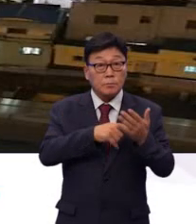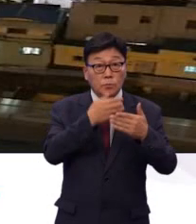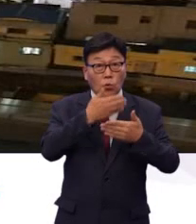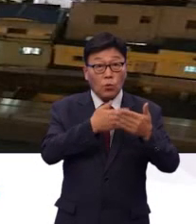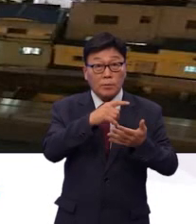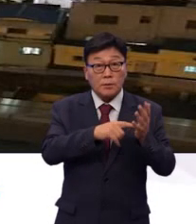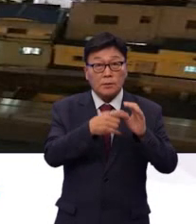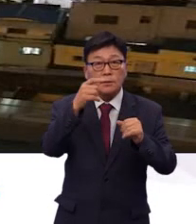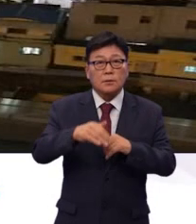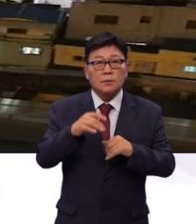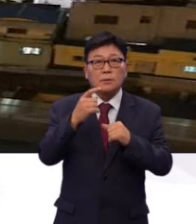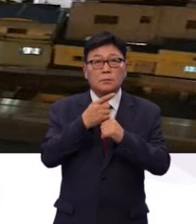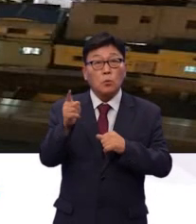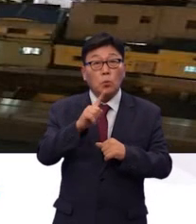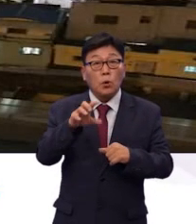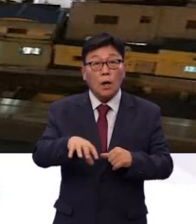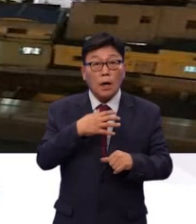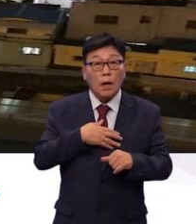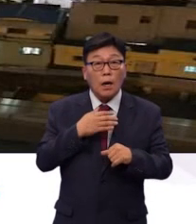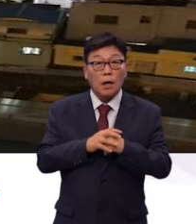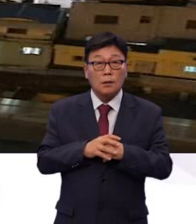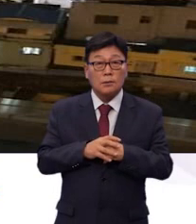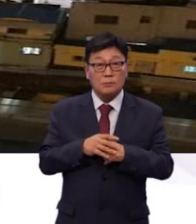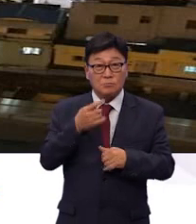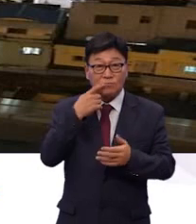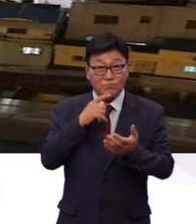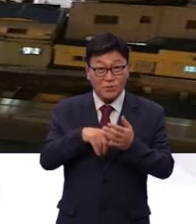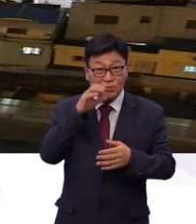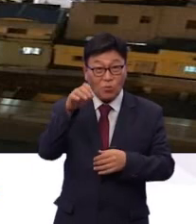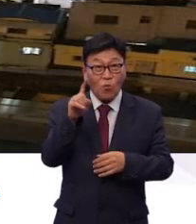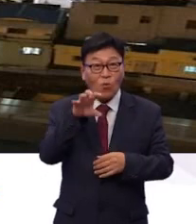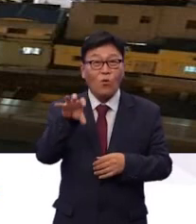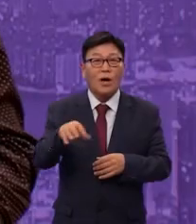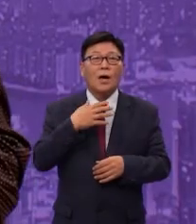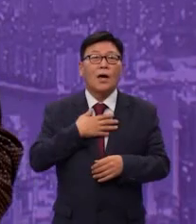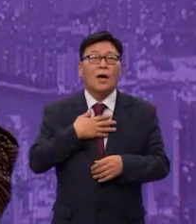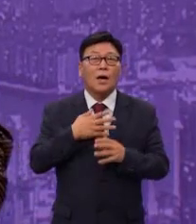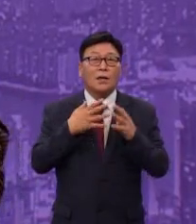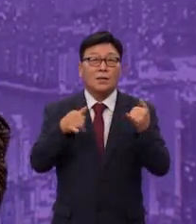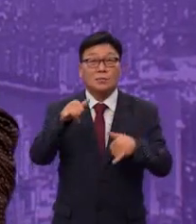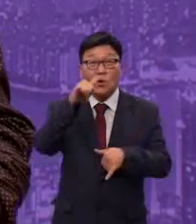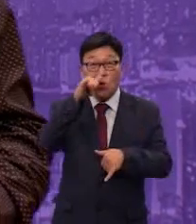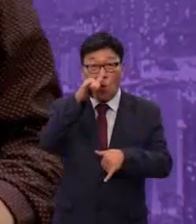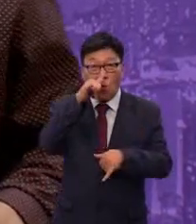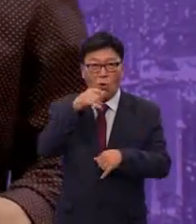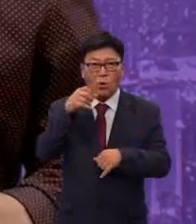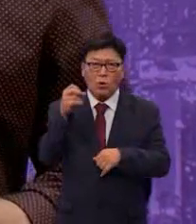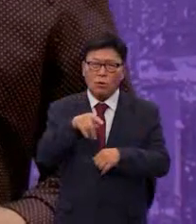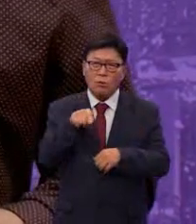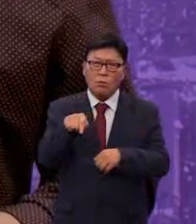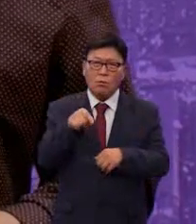보시는 화면은 혹시 어딘지 아실까요? 딱 보시고 여기 어딘지를 아시는 분들도